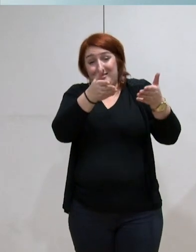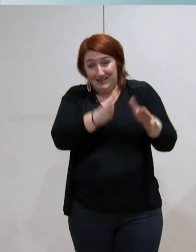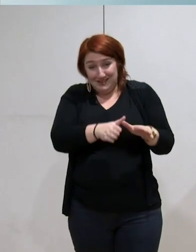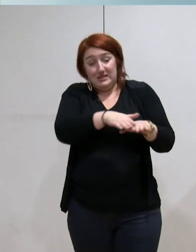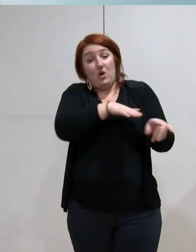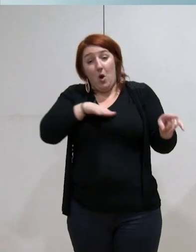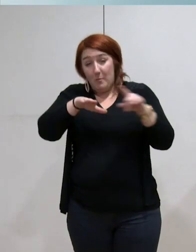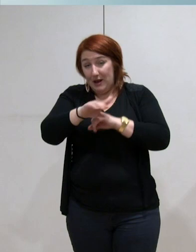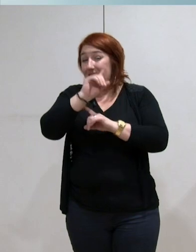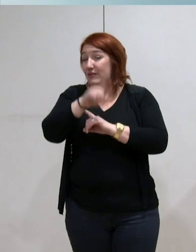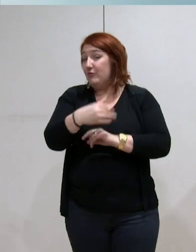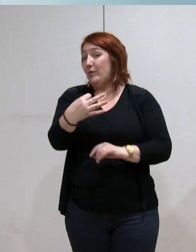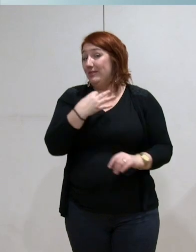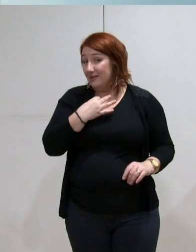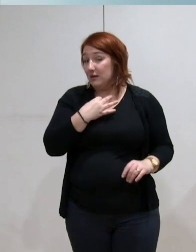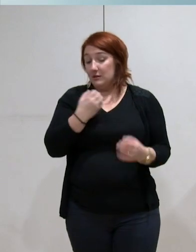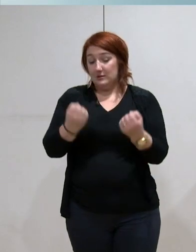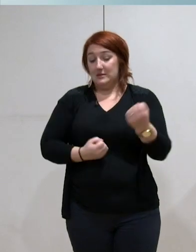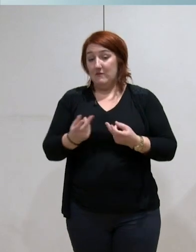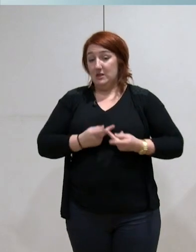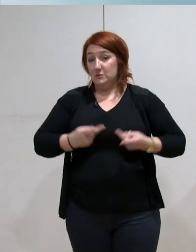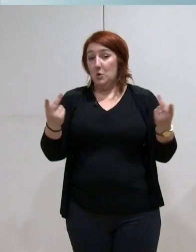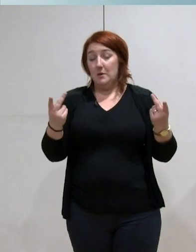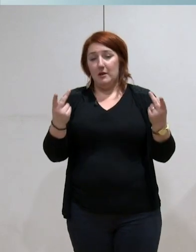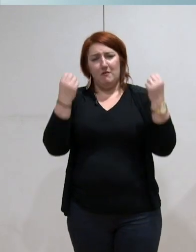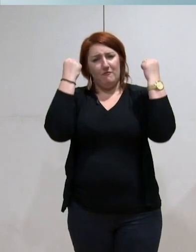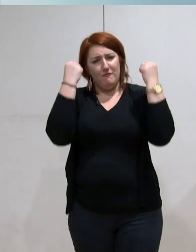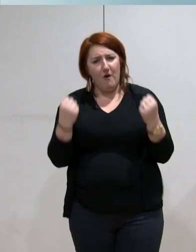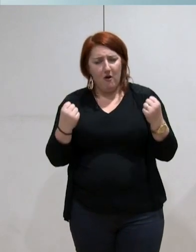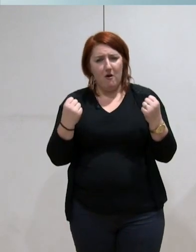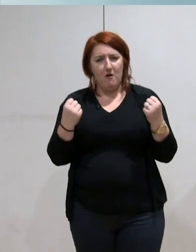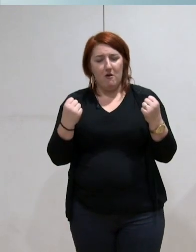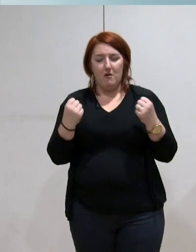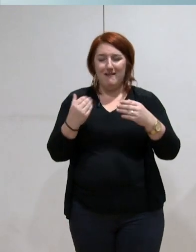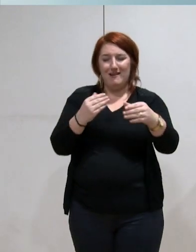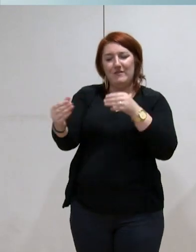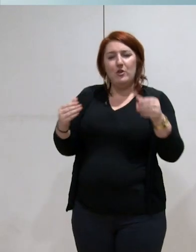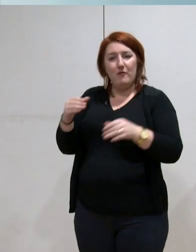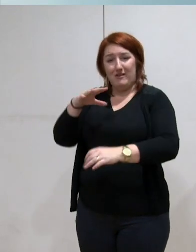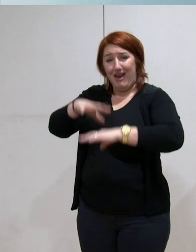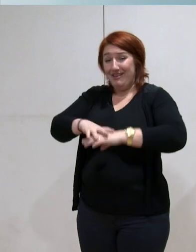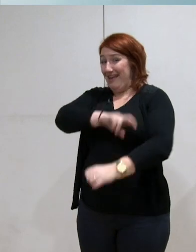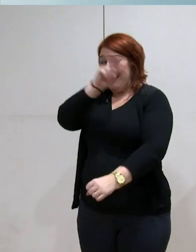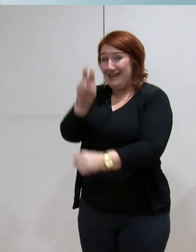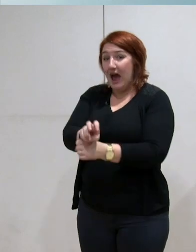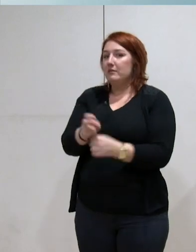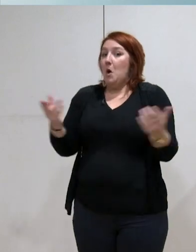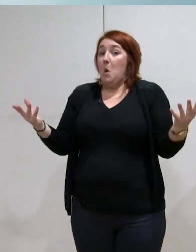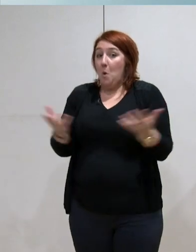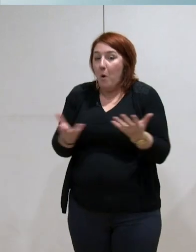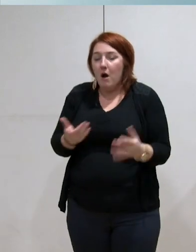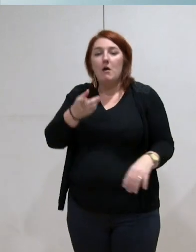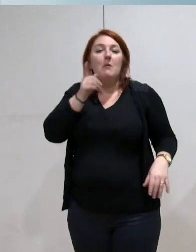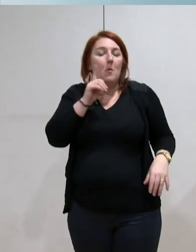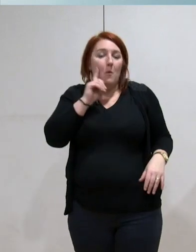vous puissiez nous dire quel service public fort est maintenu sur le quartier de Ville-Neuve au moment où vous le savez